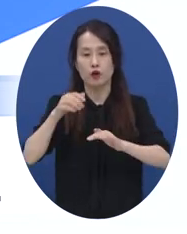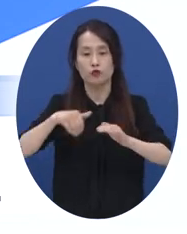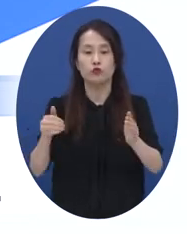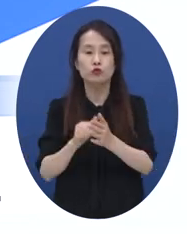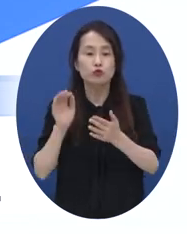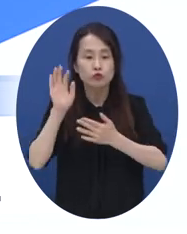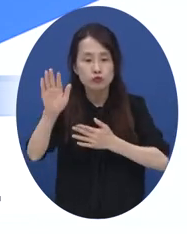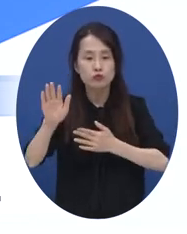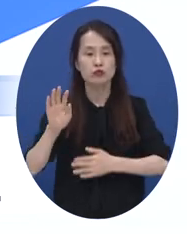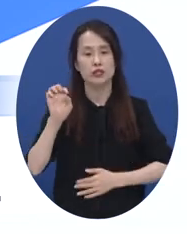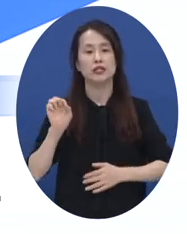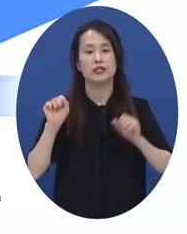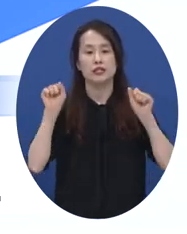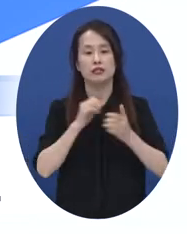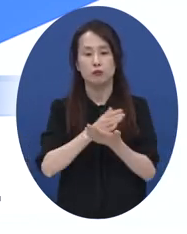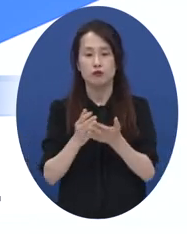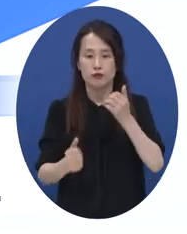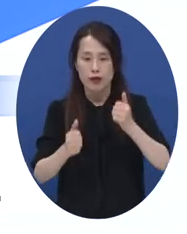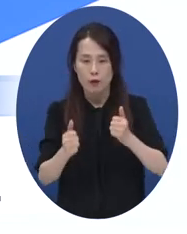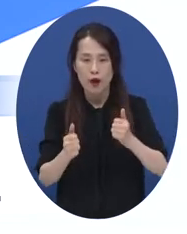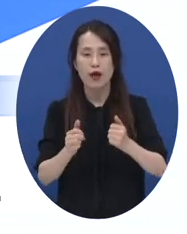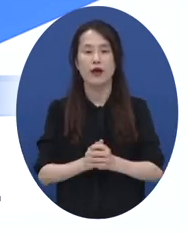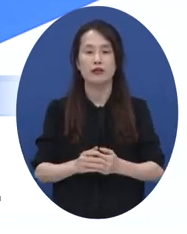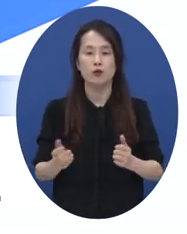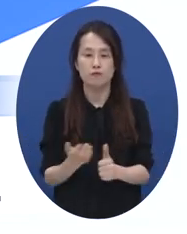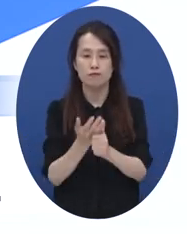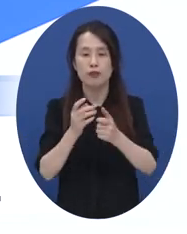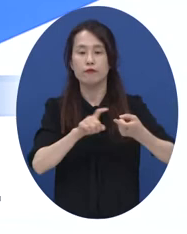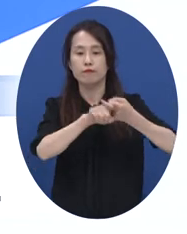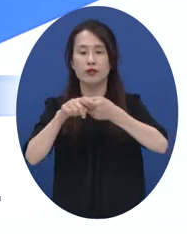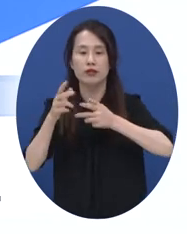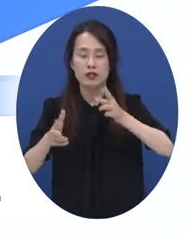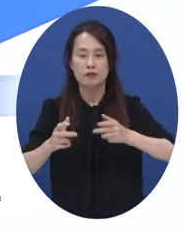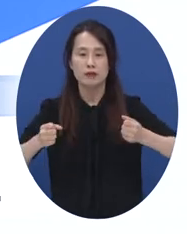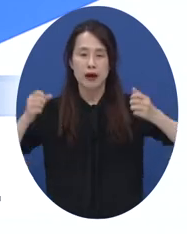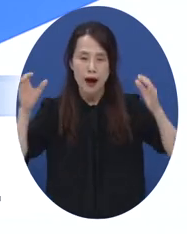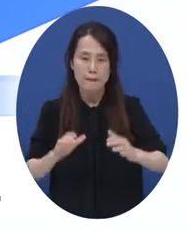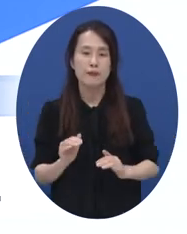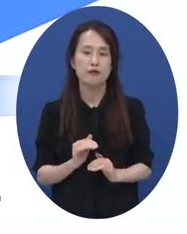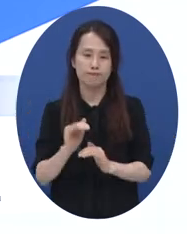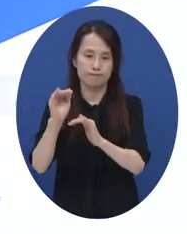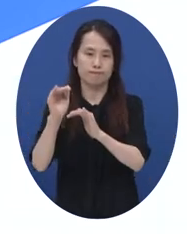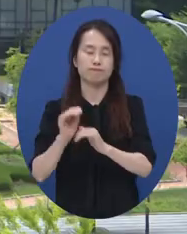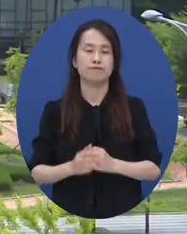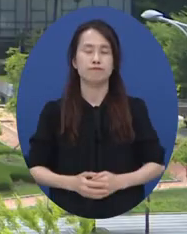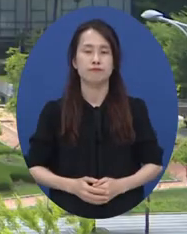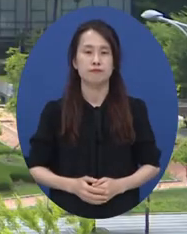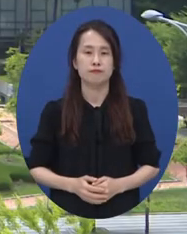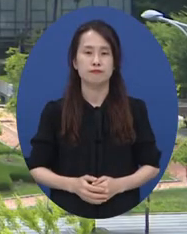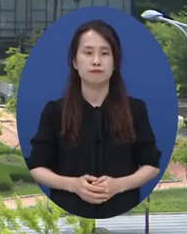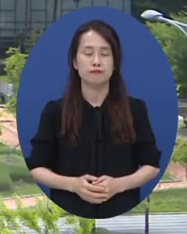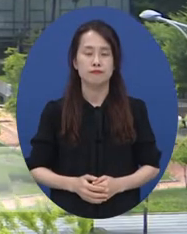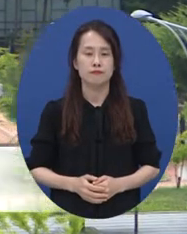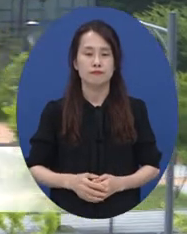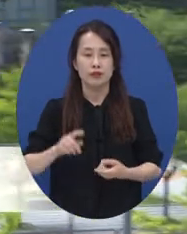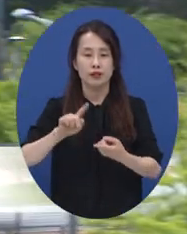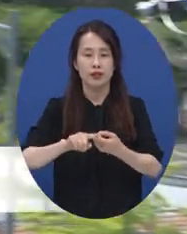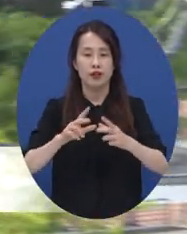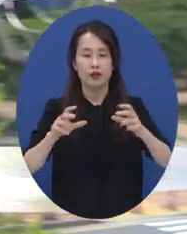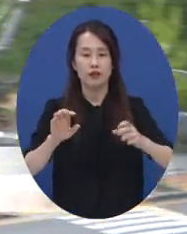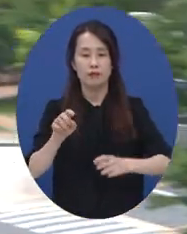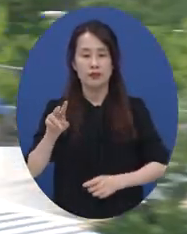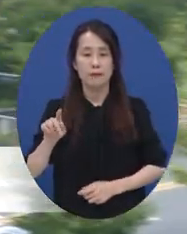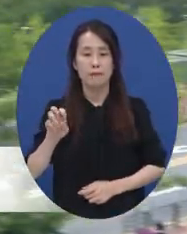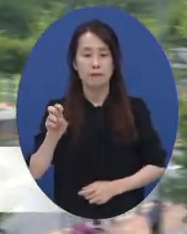해도 이스포츠 데 미디 스포츠 육성 완료 사업들을 협력하여 추진하겠습니다 대상 지인 성남 삼평동